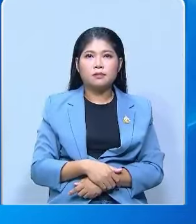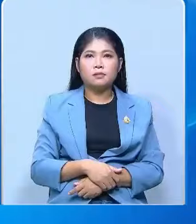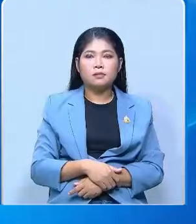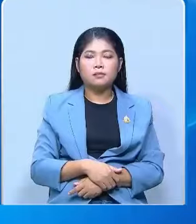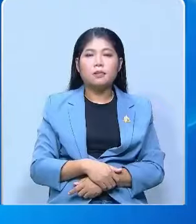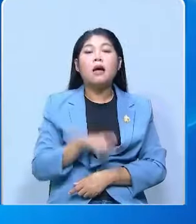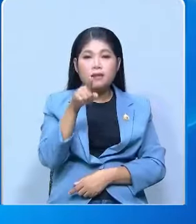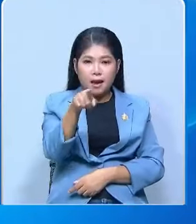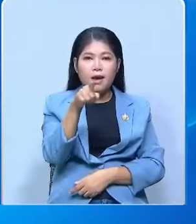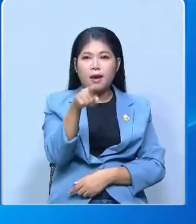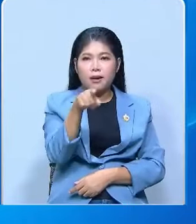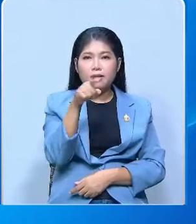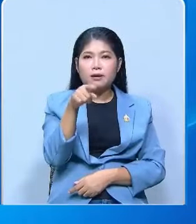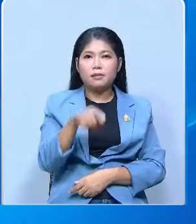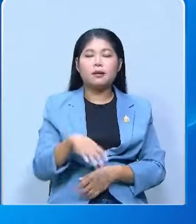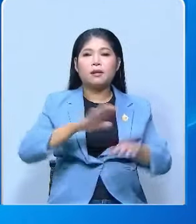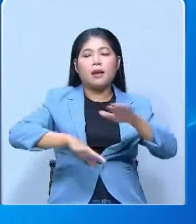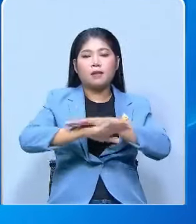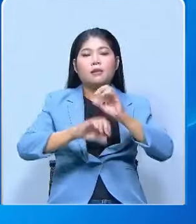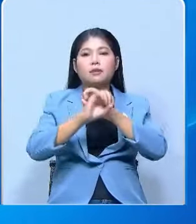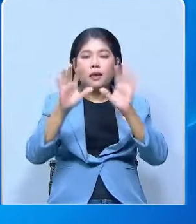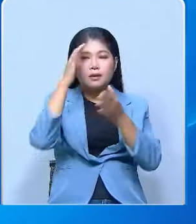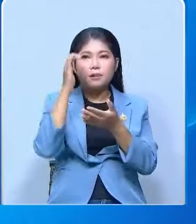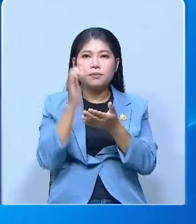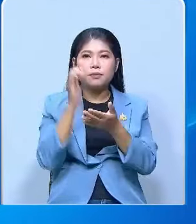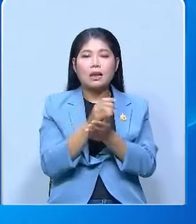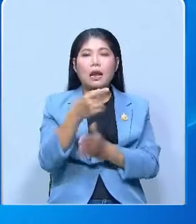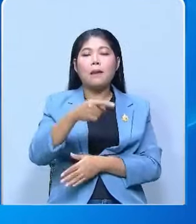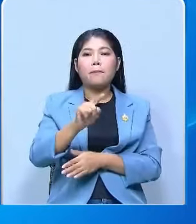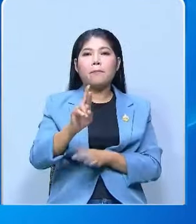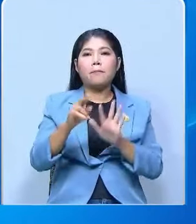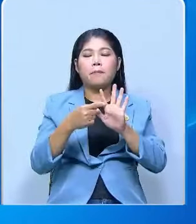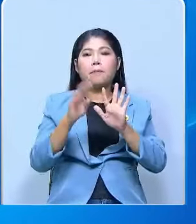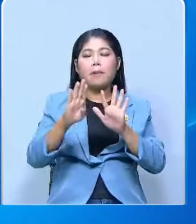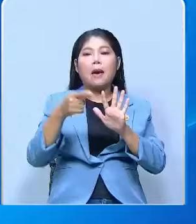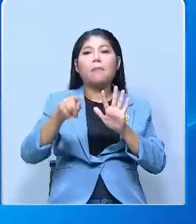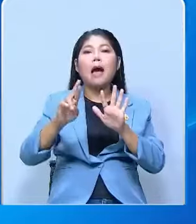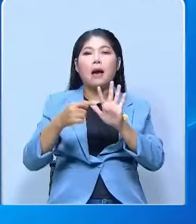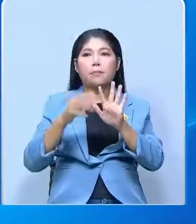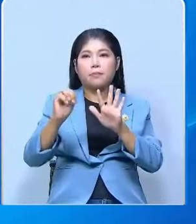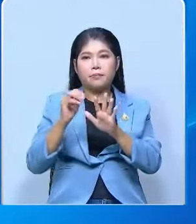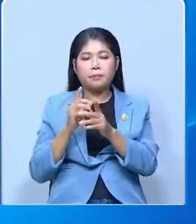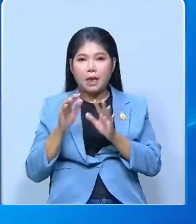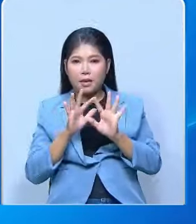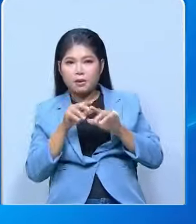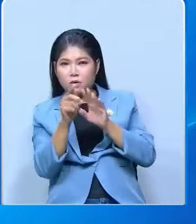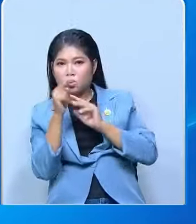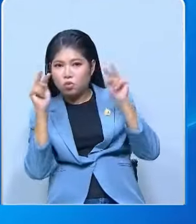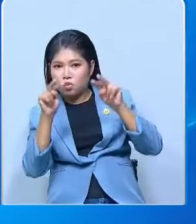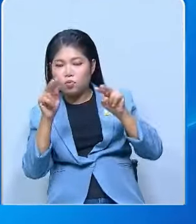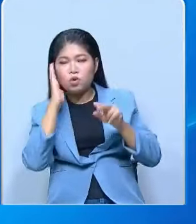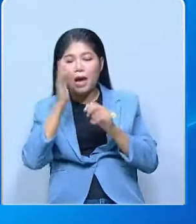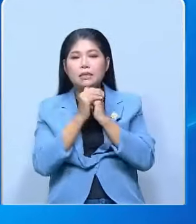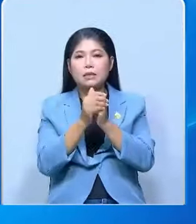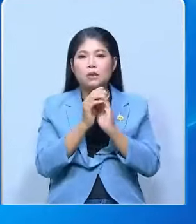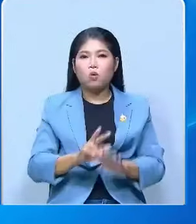เนี่ยเป็นภาพหลักฐานเลยของตำรวจกองปราบปรามขณะที่ไปดักซุ่มจับคนร้ายพบว่ามีชายชาวจีนมากัน2